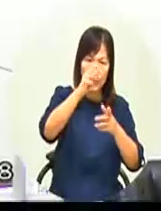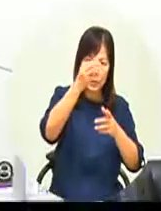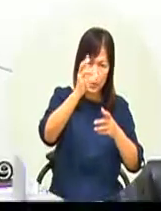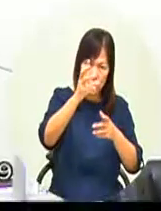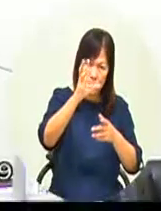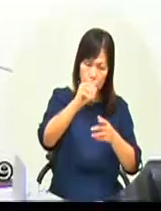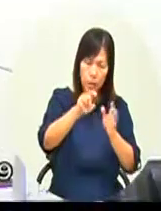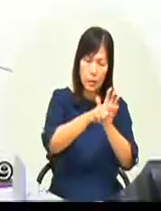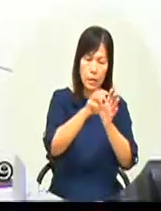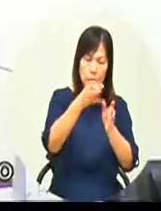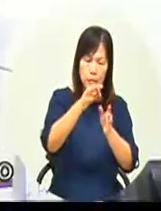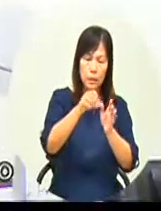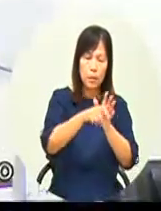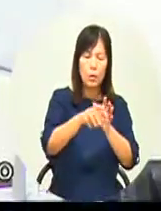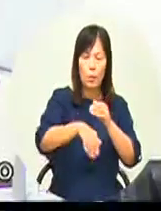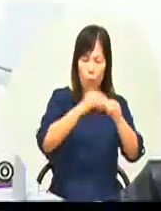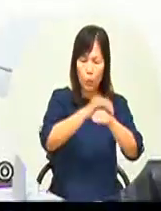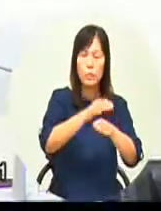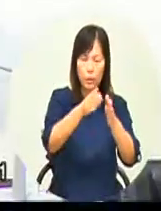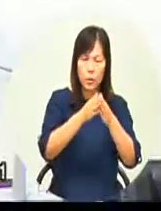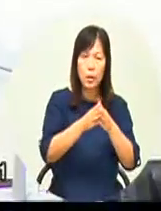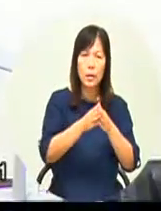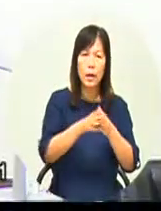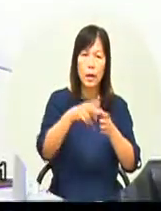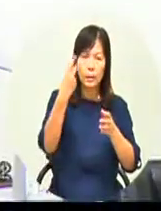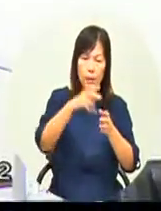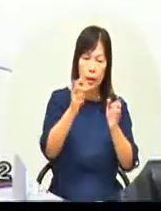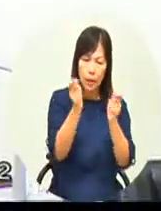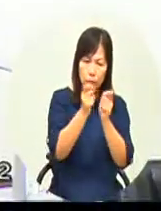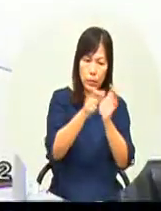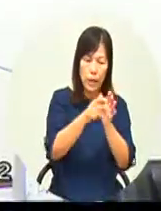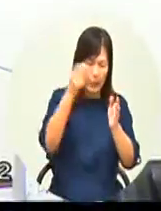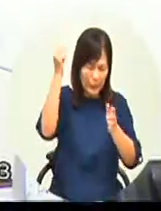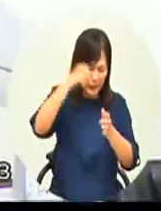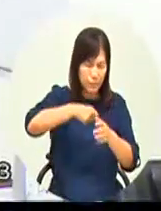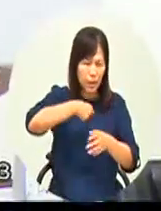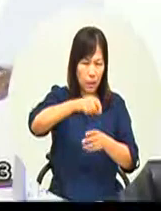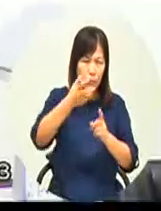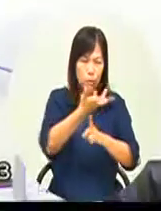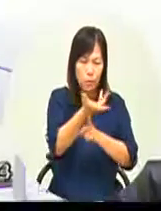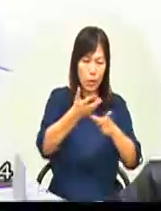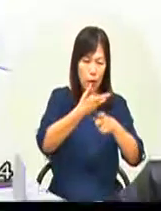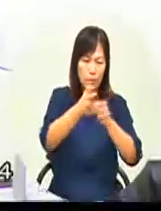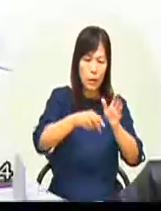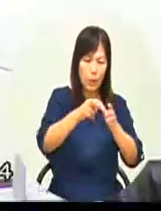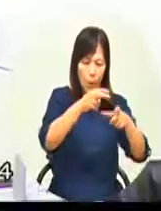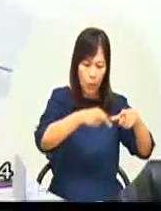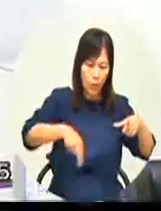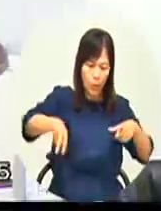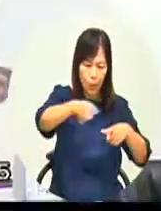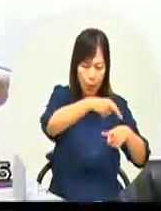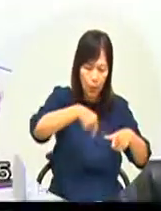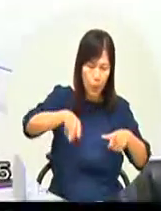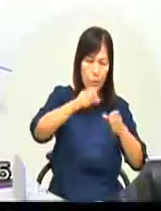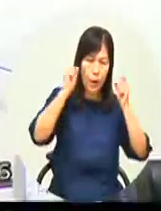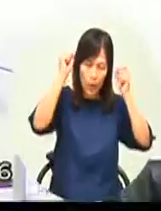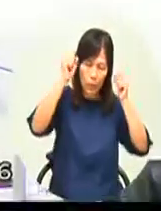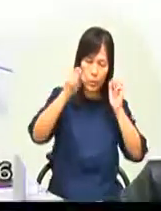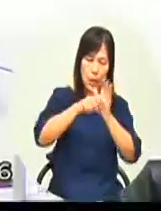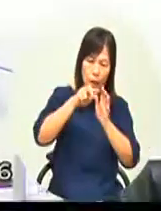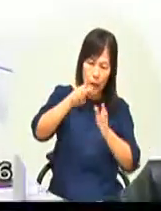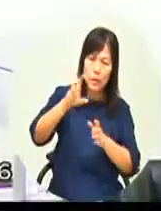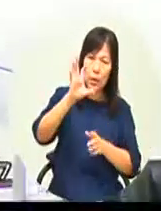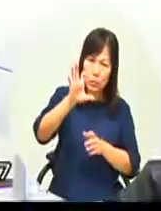将完成了。还有我们最近本席早上都会到莲池潭的这个环道去运动，看到这个公共的厕